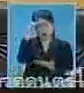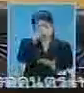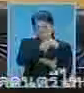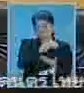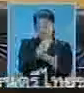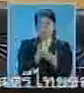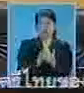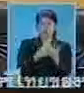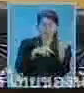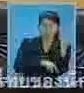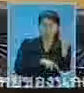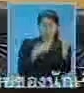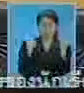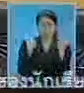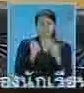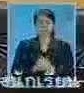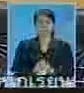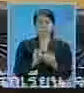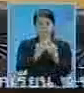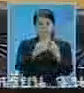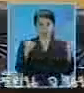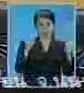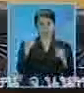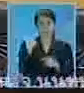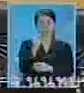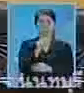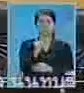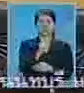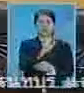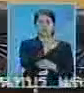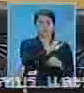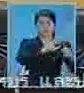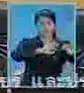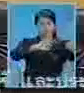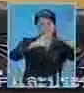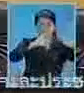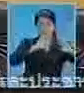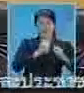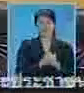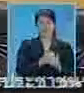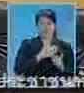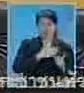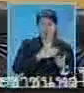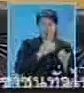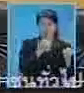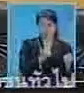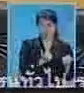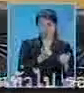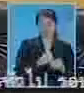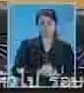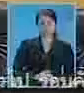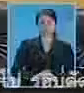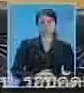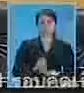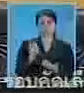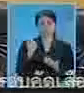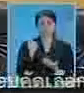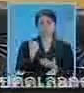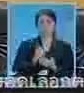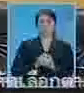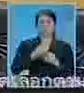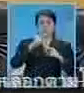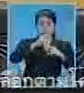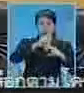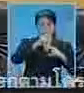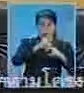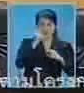ที่ชัดเจนนะครับในแง่ของความแตกต่างอธิบายง่ายๆก็คือในรัฐบาลของเราจะออกสลากการกุศ